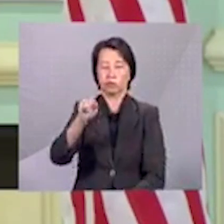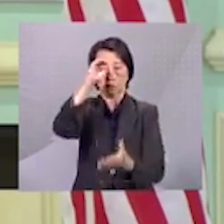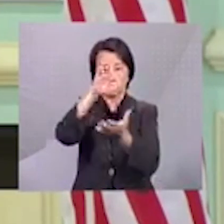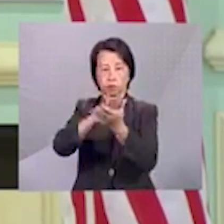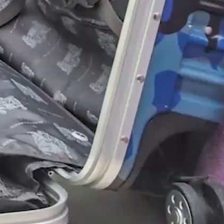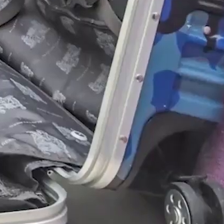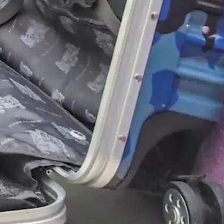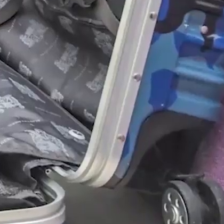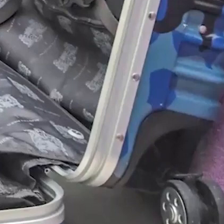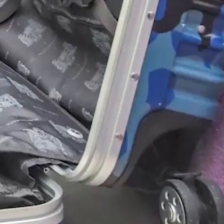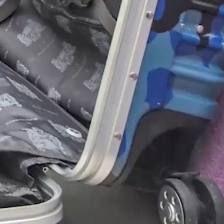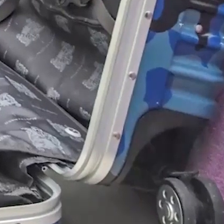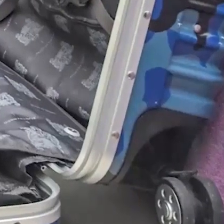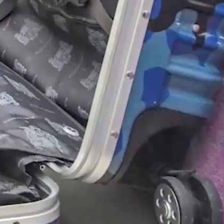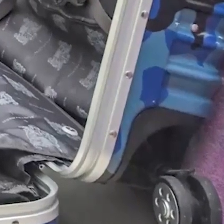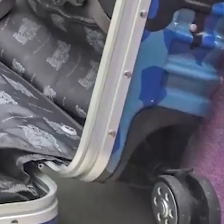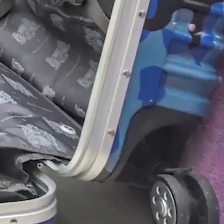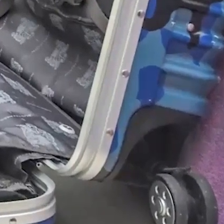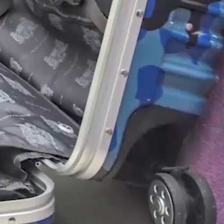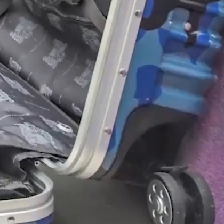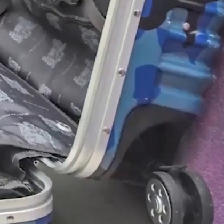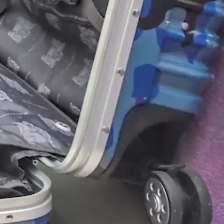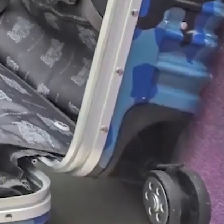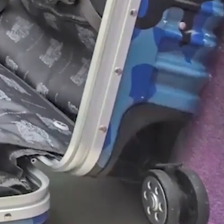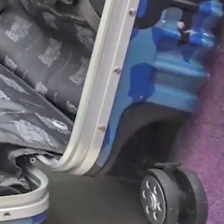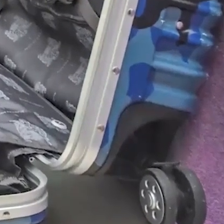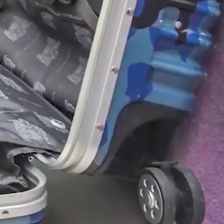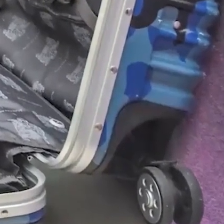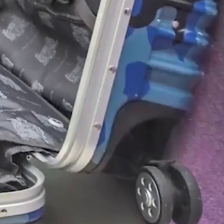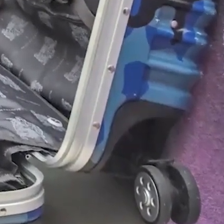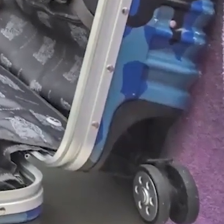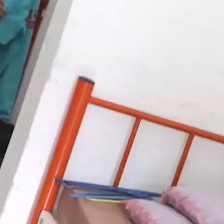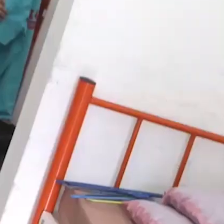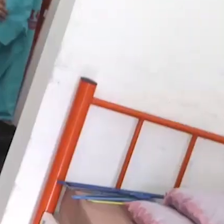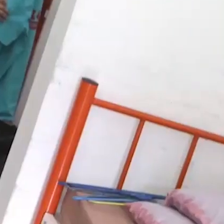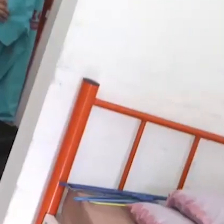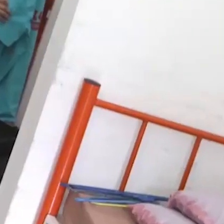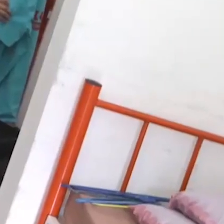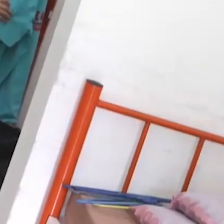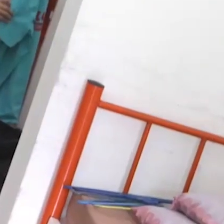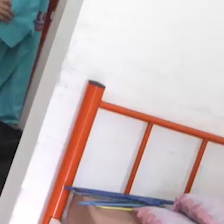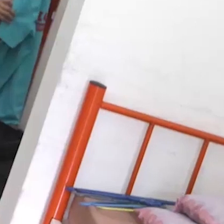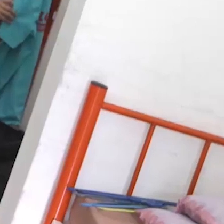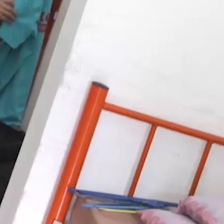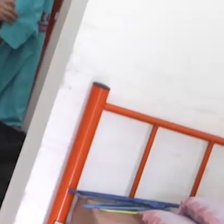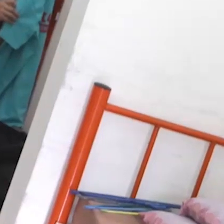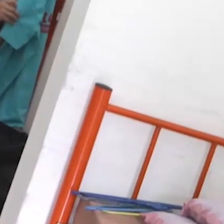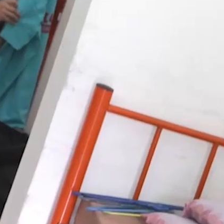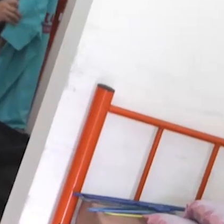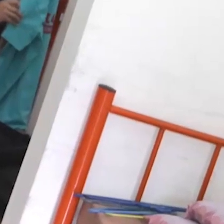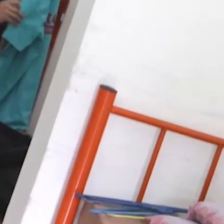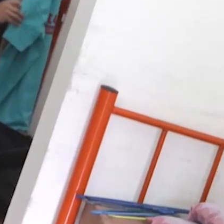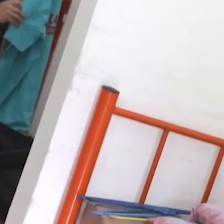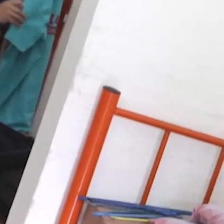isteri terpisah. Oleh itu mereka tidak dibenarkan, dan saya telah pun dapat makluman daripada